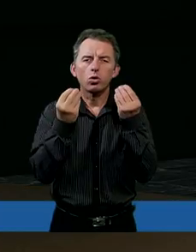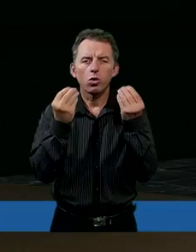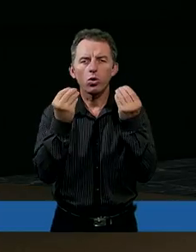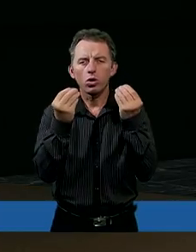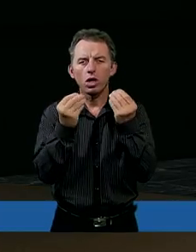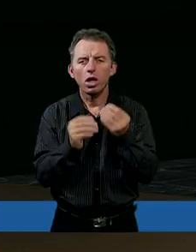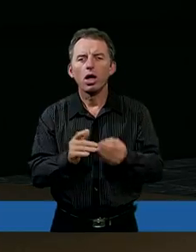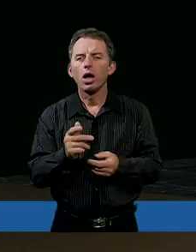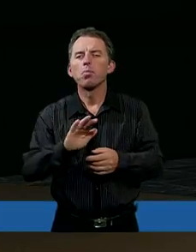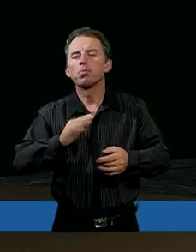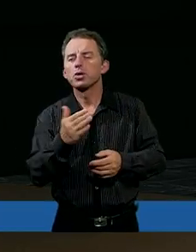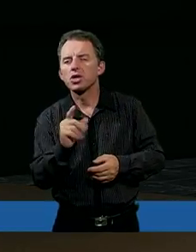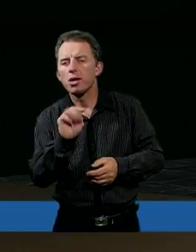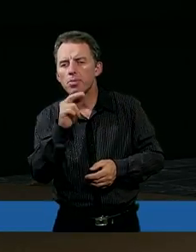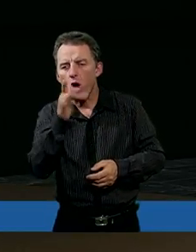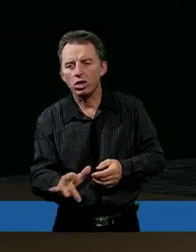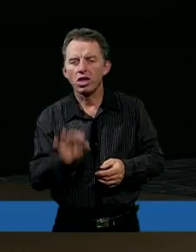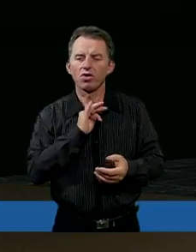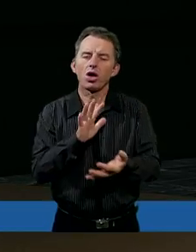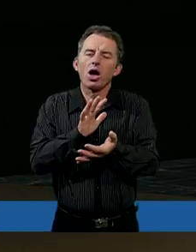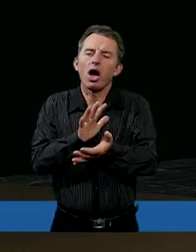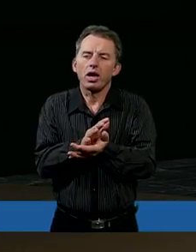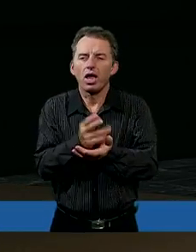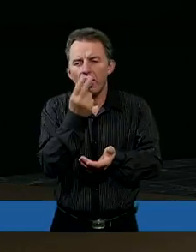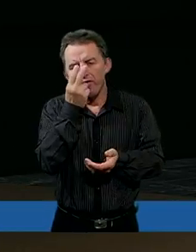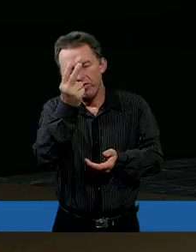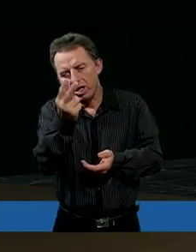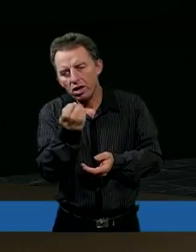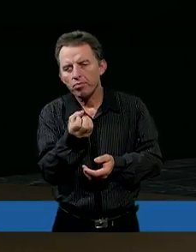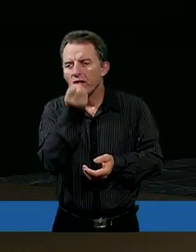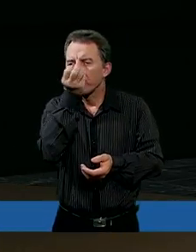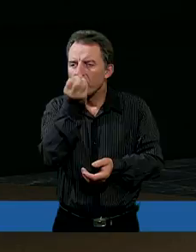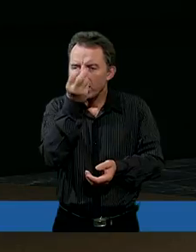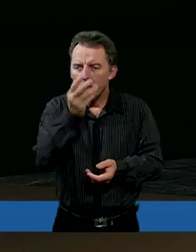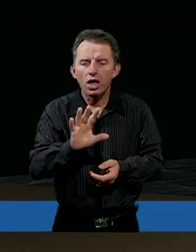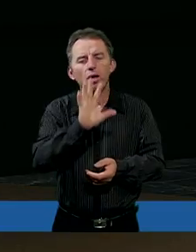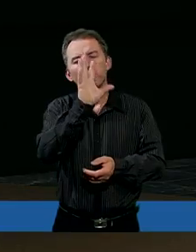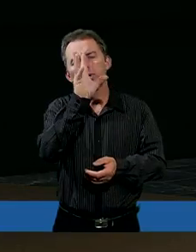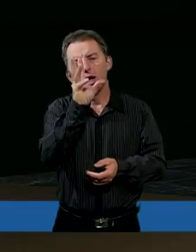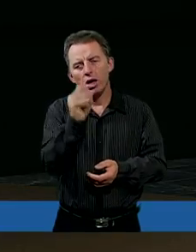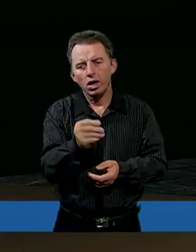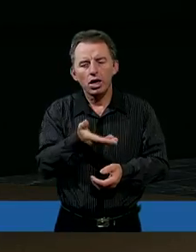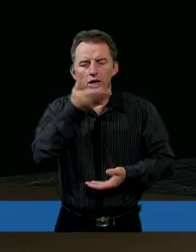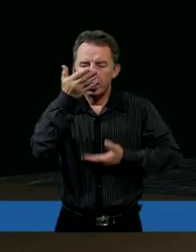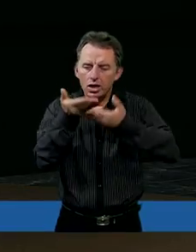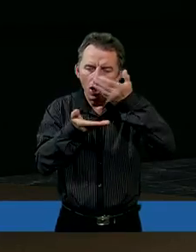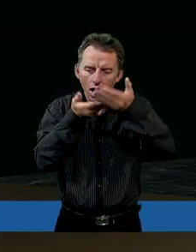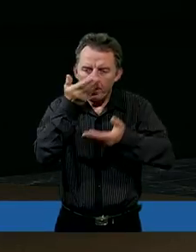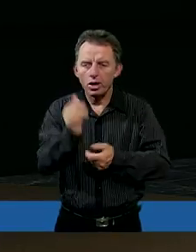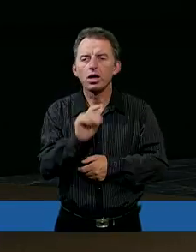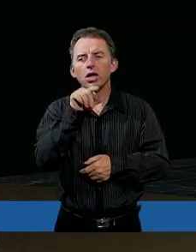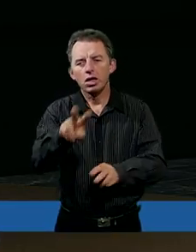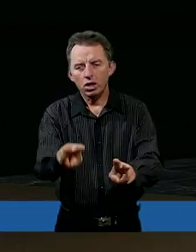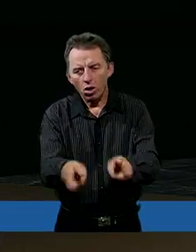cudne przymioty swego charakteru, które widać w kwiatach, w pięknie, w zapachu. I